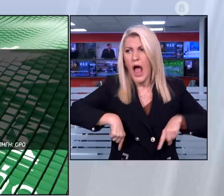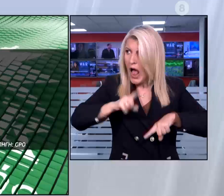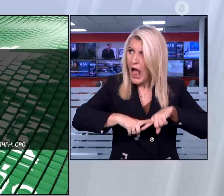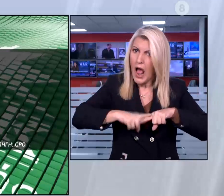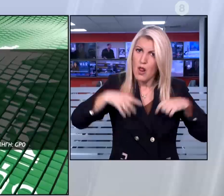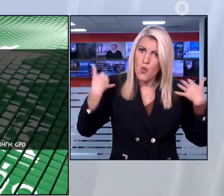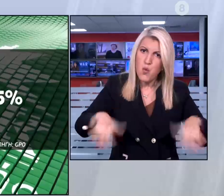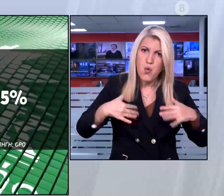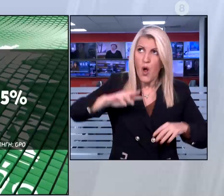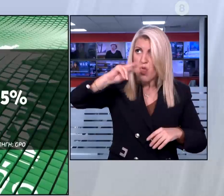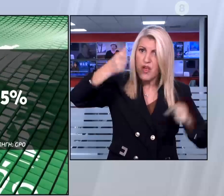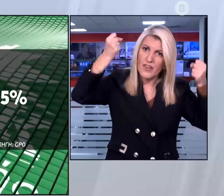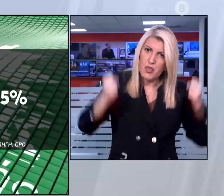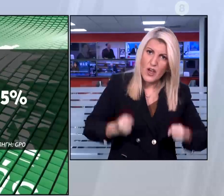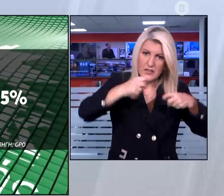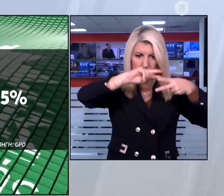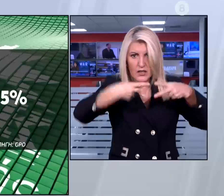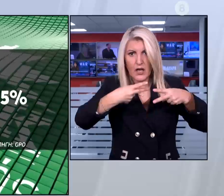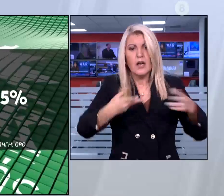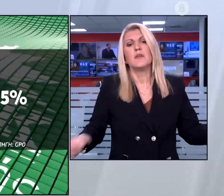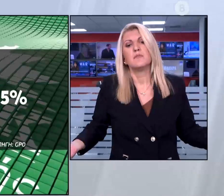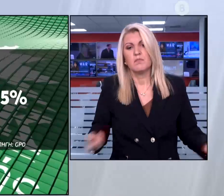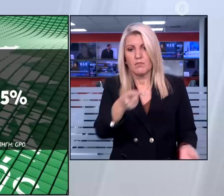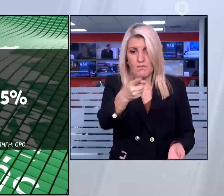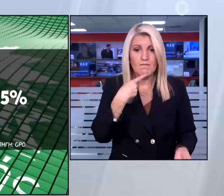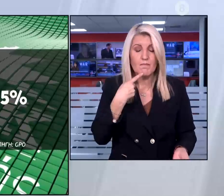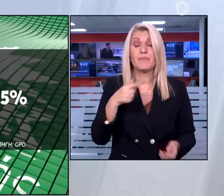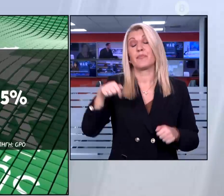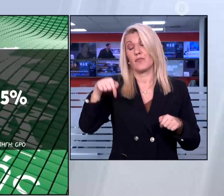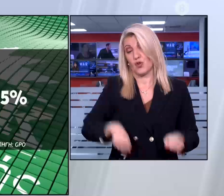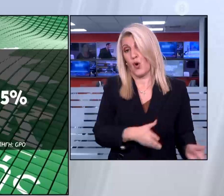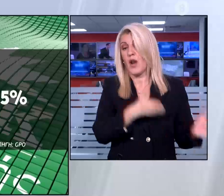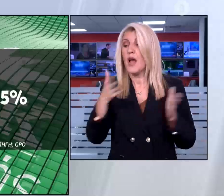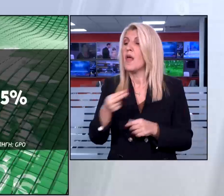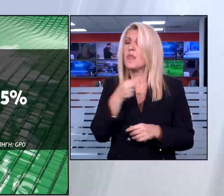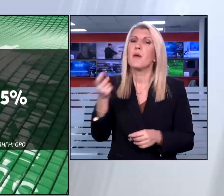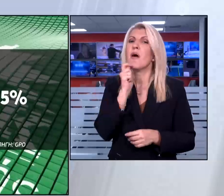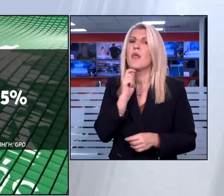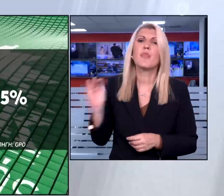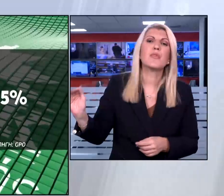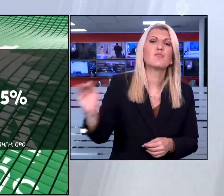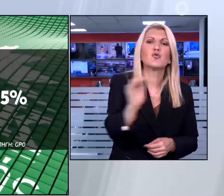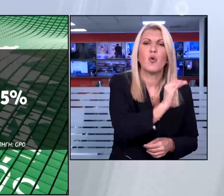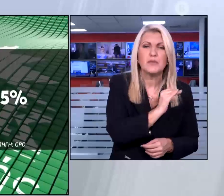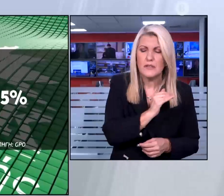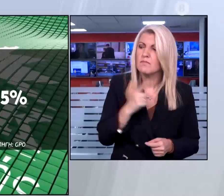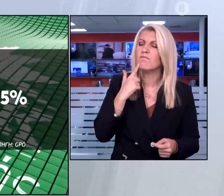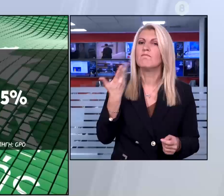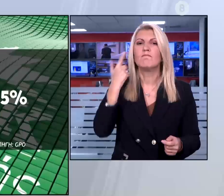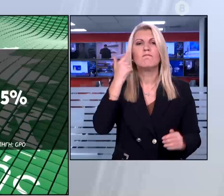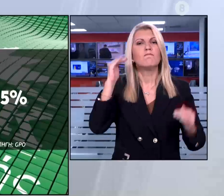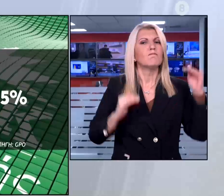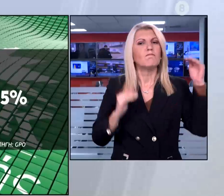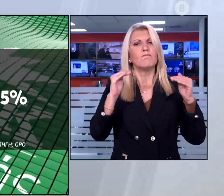εταιρεία GPO, το ΠΑΣΟΚ βρίσκεται σταθερά στη δεύτερη θέση με 14,3% από 11,8% που είχε μετρηθεί